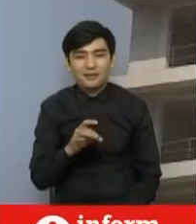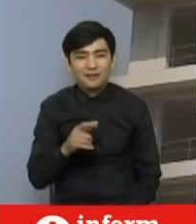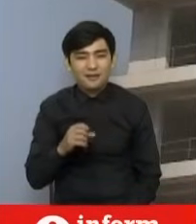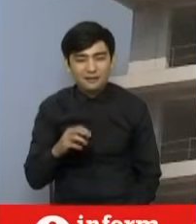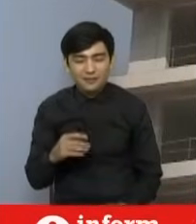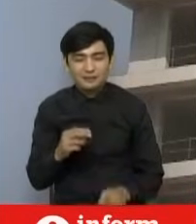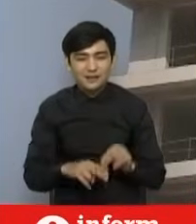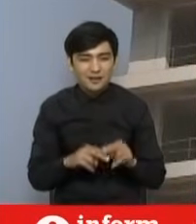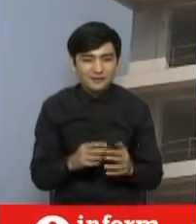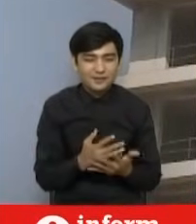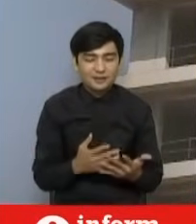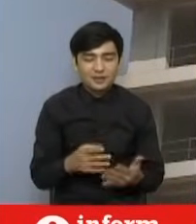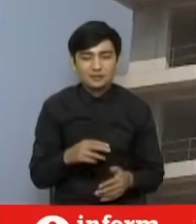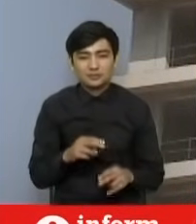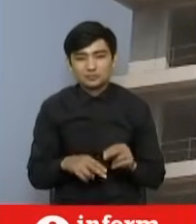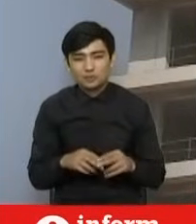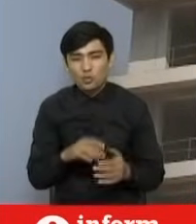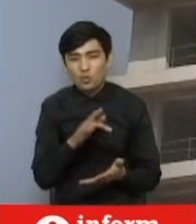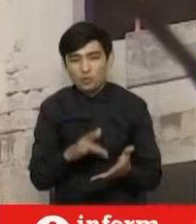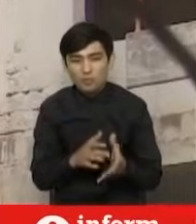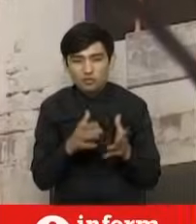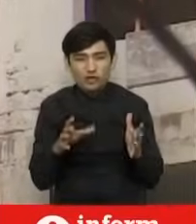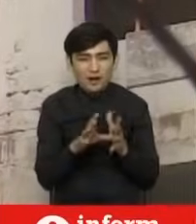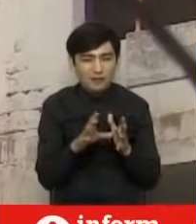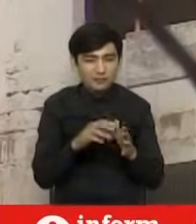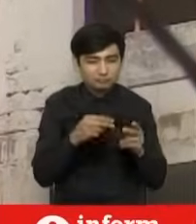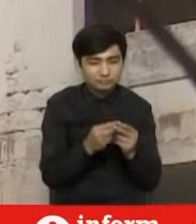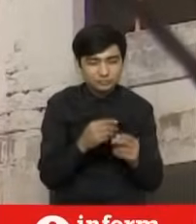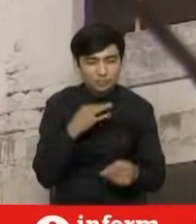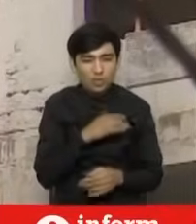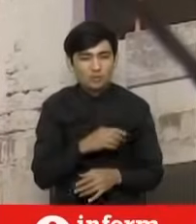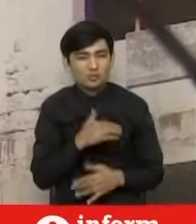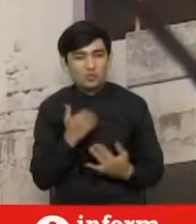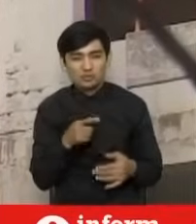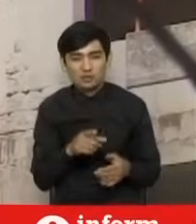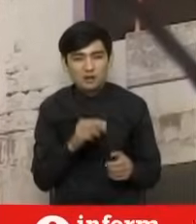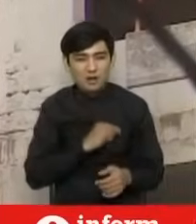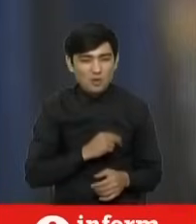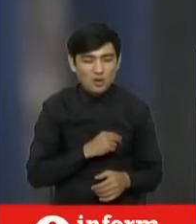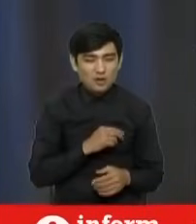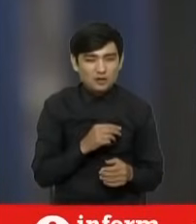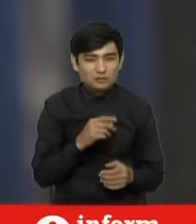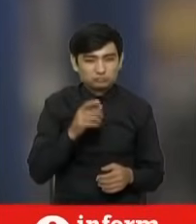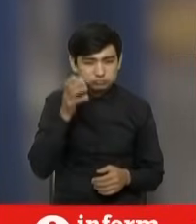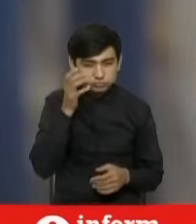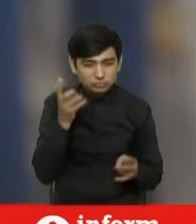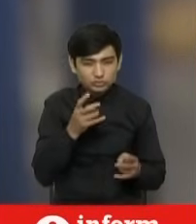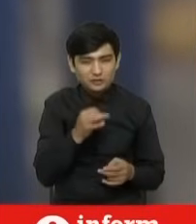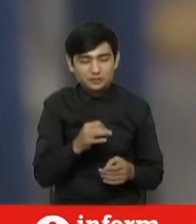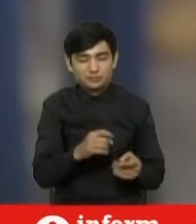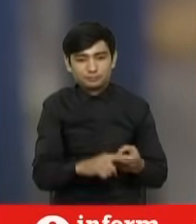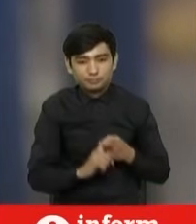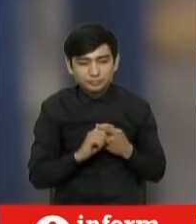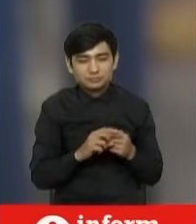градостроительство. Строить города, копаться в земле и ковыряться в электрощитках, увы, хотят немногие, ведь работа эта требует не только умственную, но и физическую отдачу.